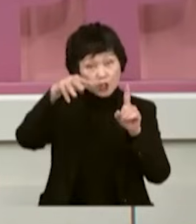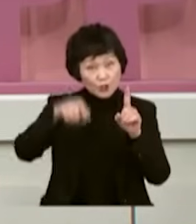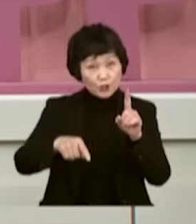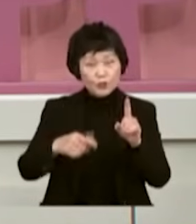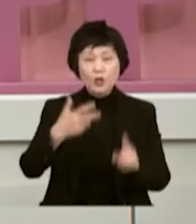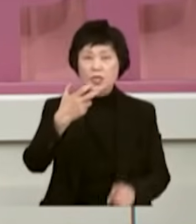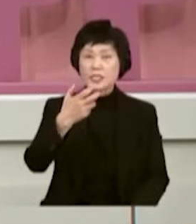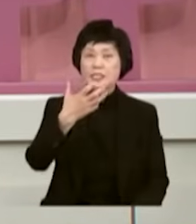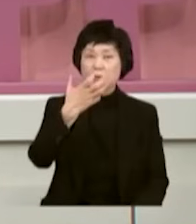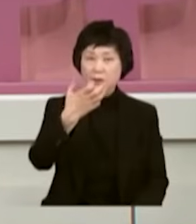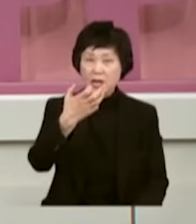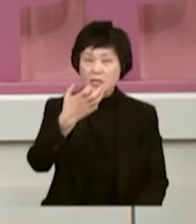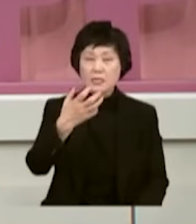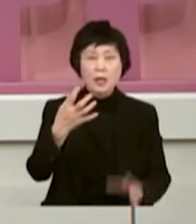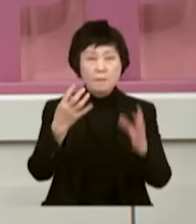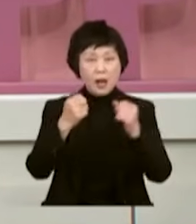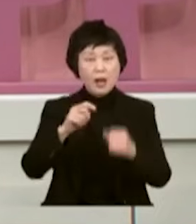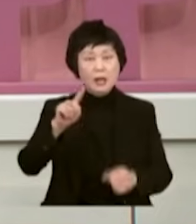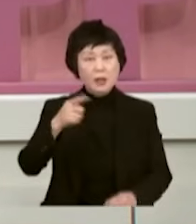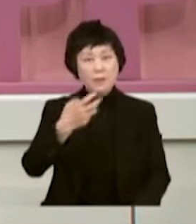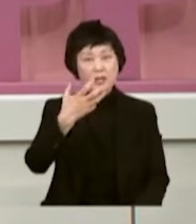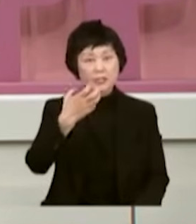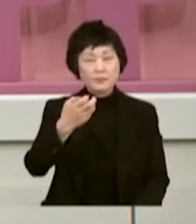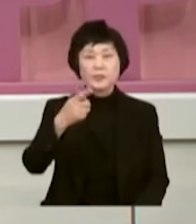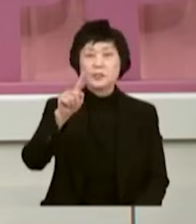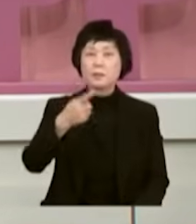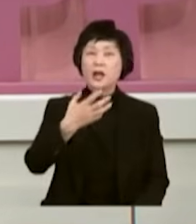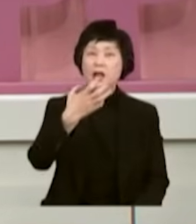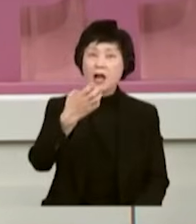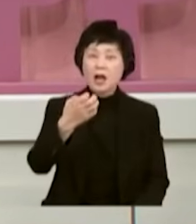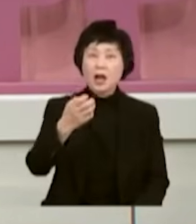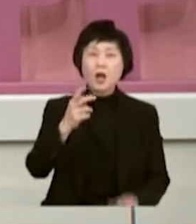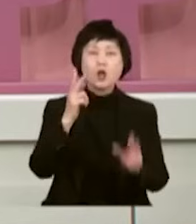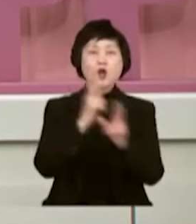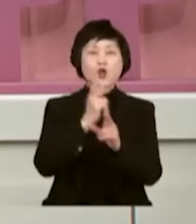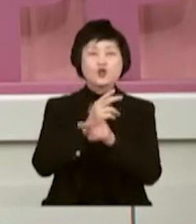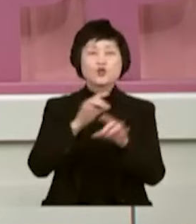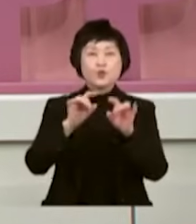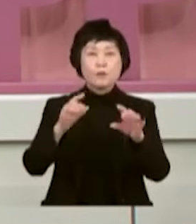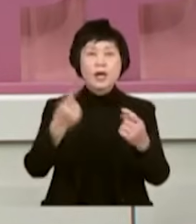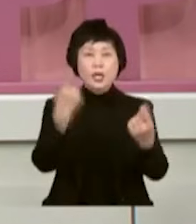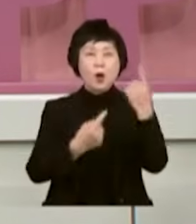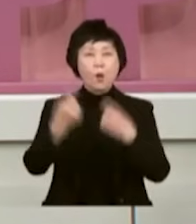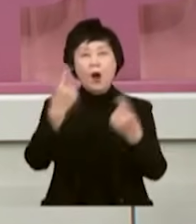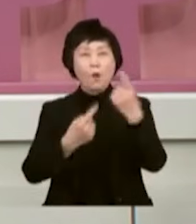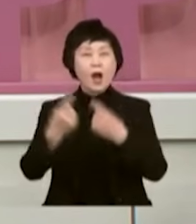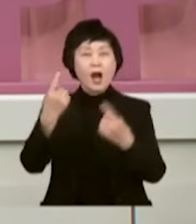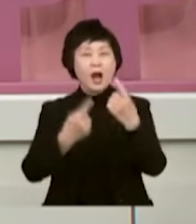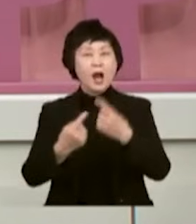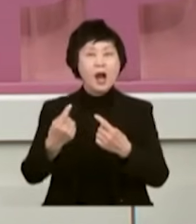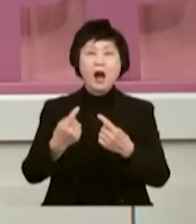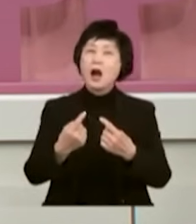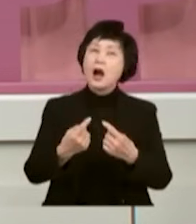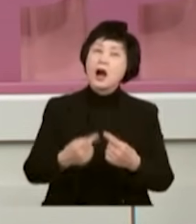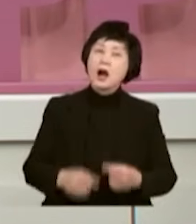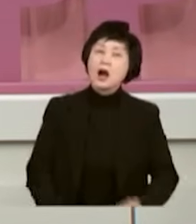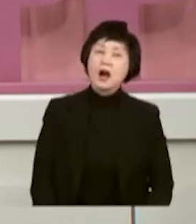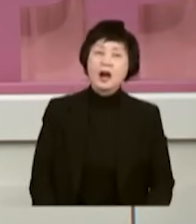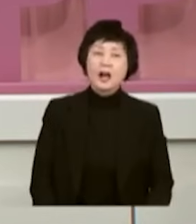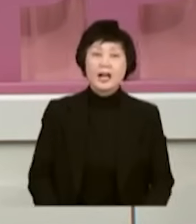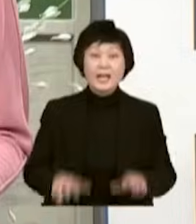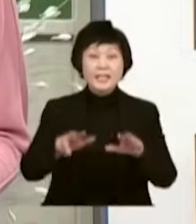주에 7, 80명에서 많게는 130명, 140명씩 네네. 매주 9년 연속 불신자를 전도해서